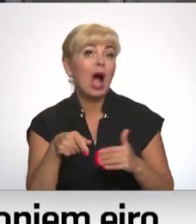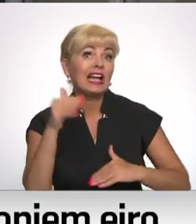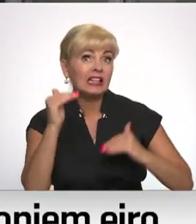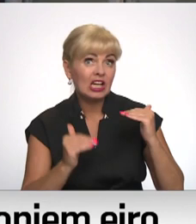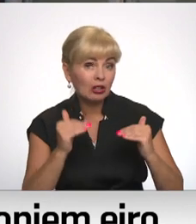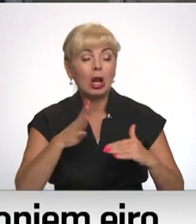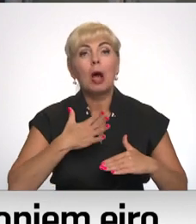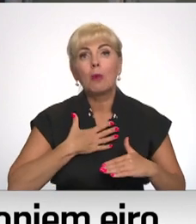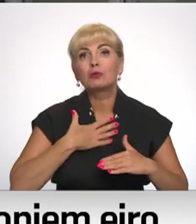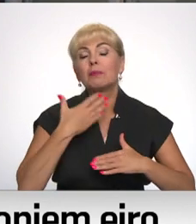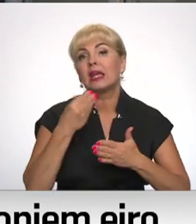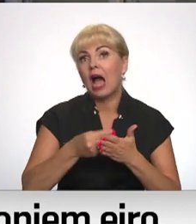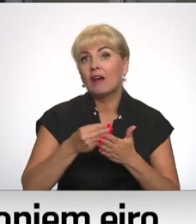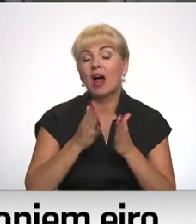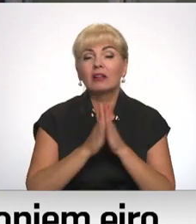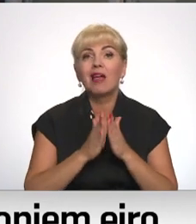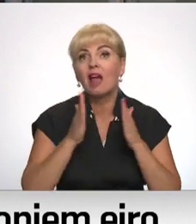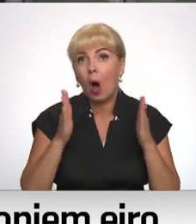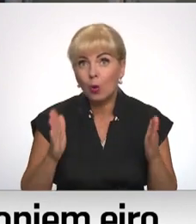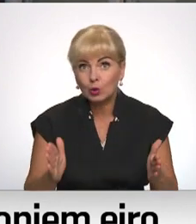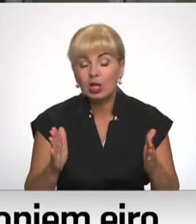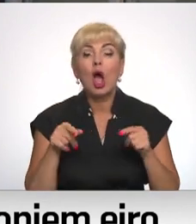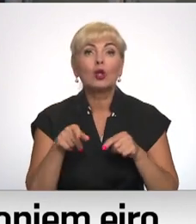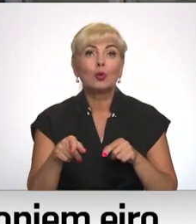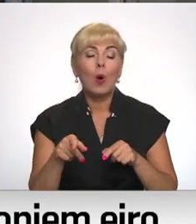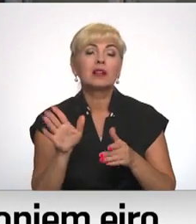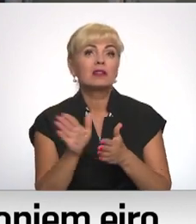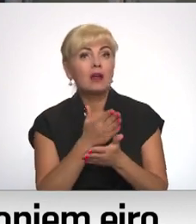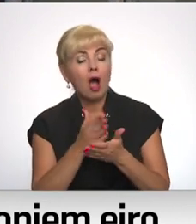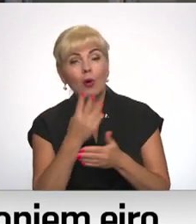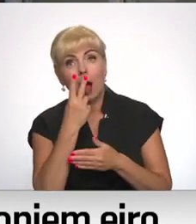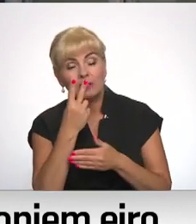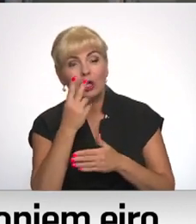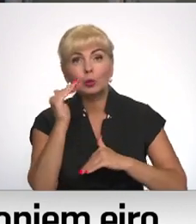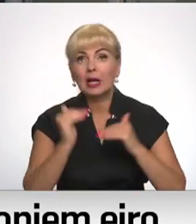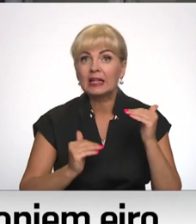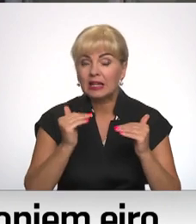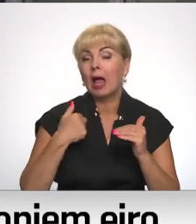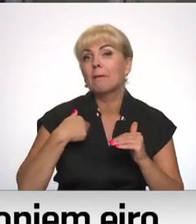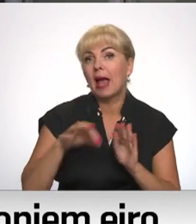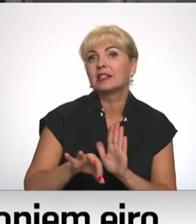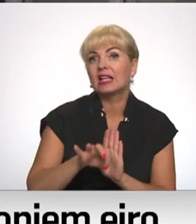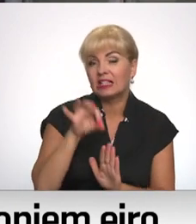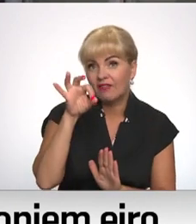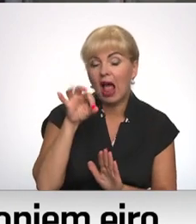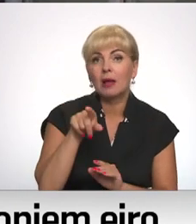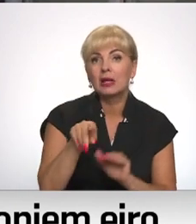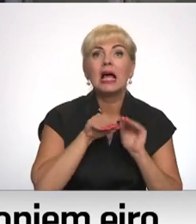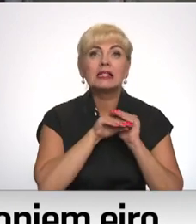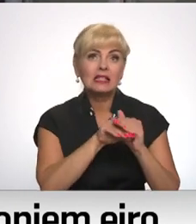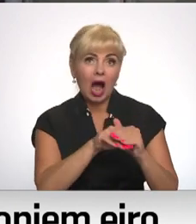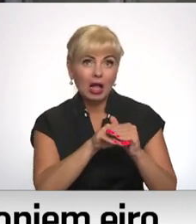mums bija jāvērtē ļoti daudzi. Tā kā, nu, saliekot visus kritērijus kopā, mēs izvēlējāmies